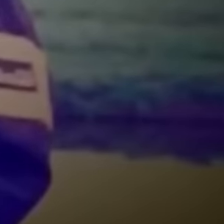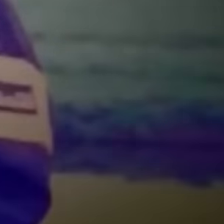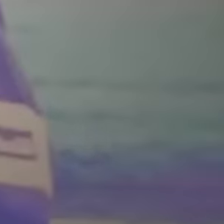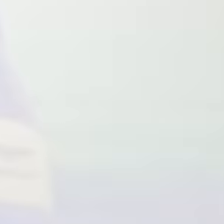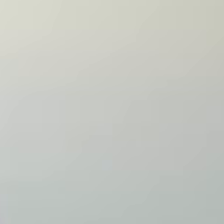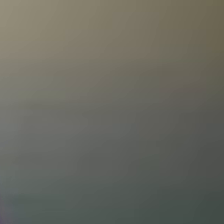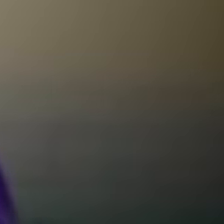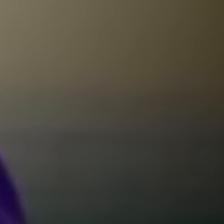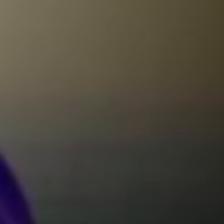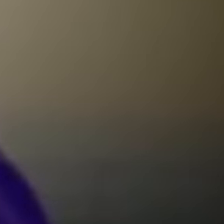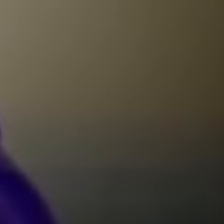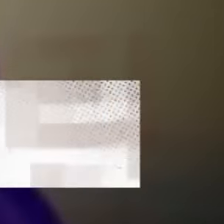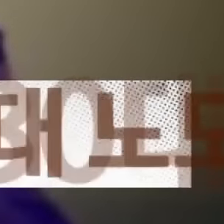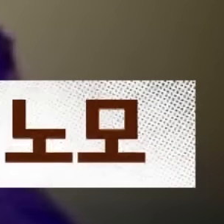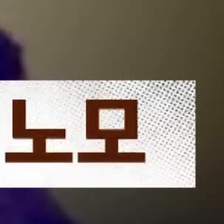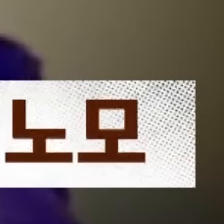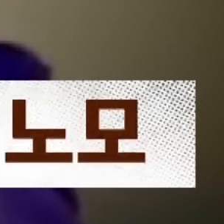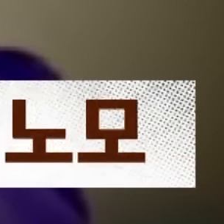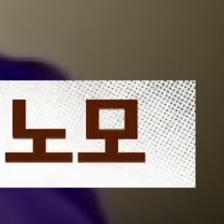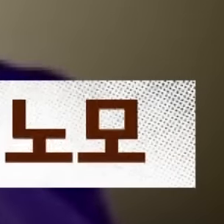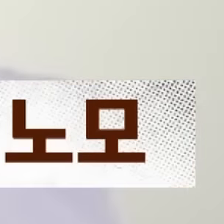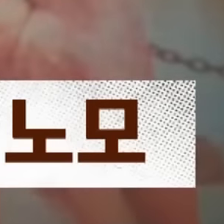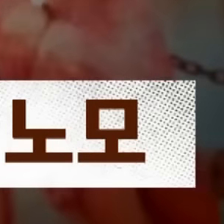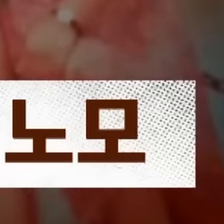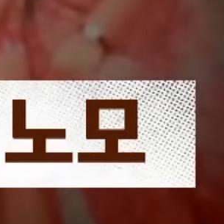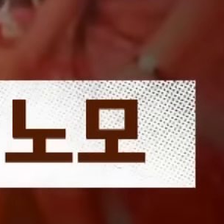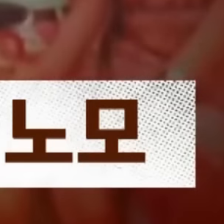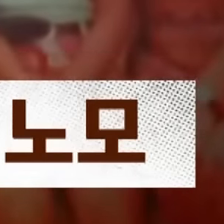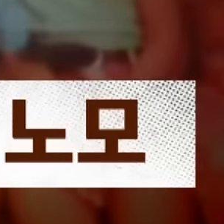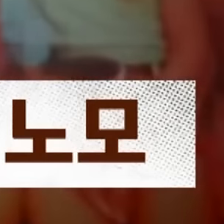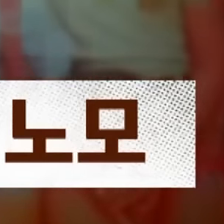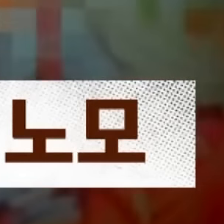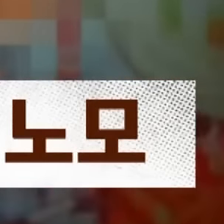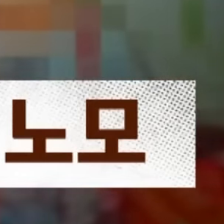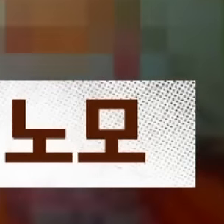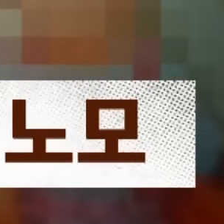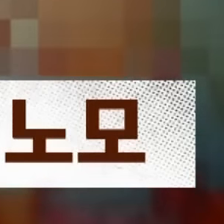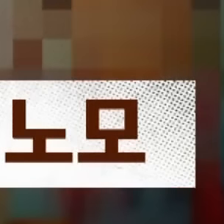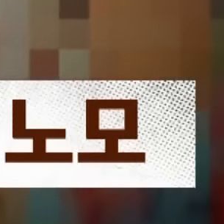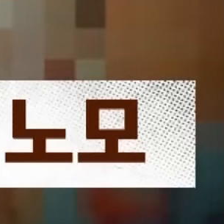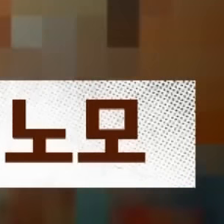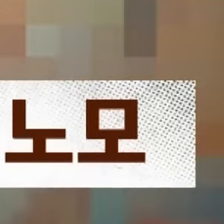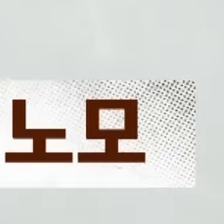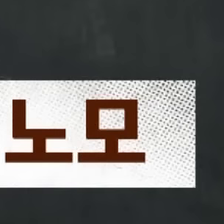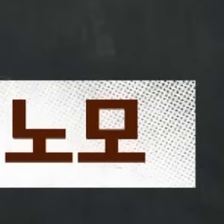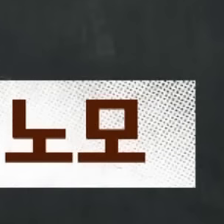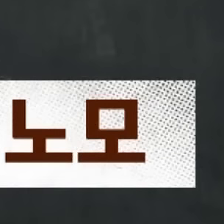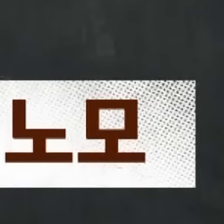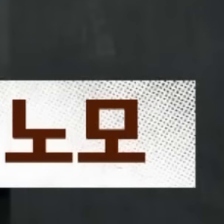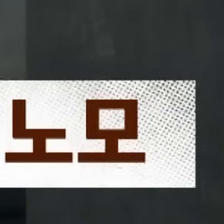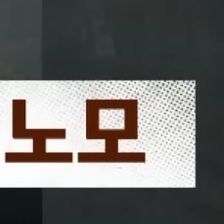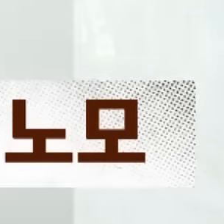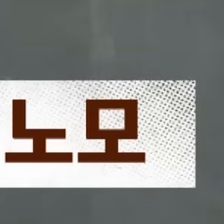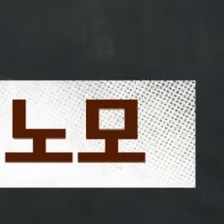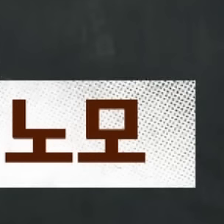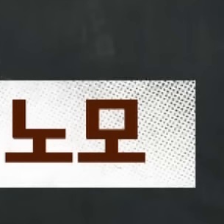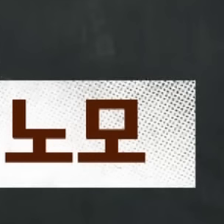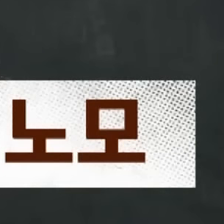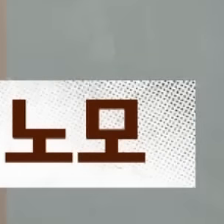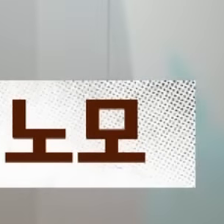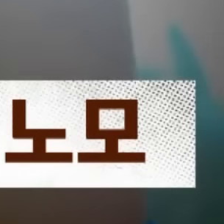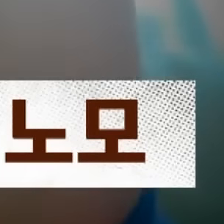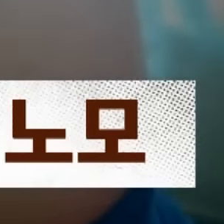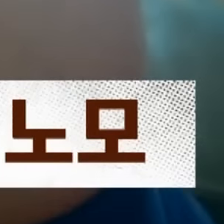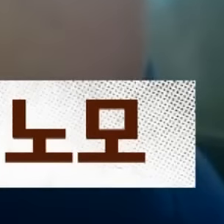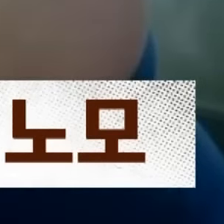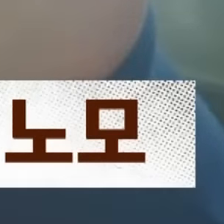80대 어머니가 60년 넘는 결혼 생활 내내 아버지의 가정폭력에 시달렸다는 제보가 들어왔습니다. 자녀들과 어머니는 죽기